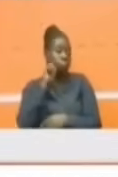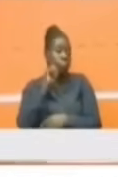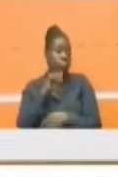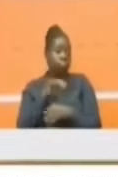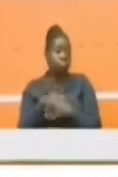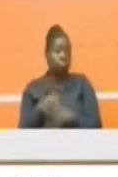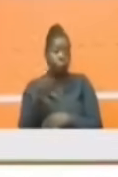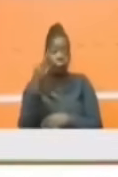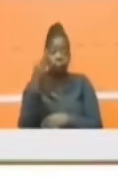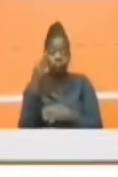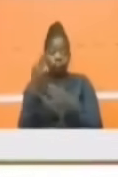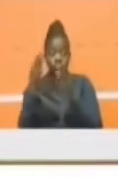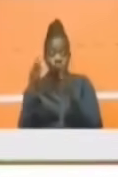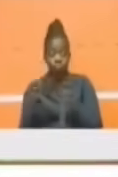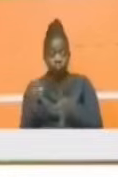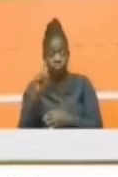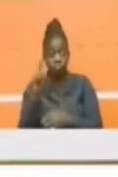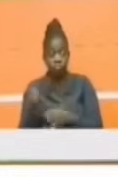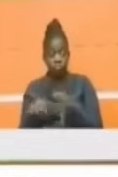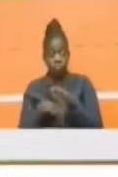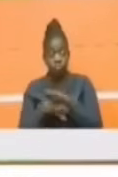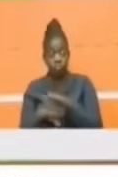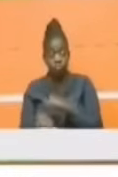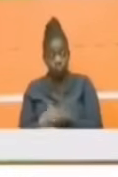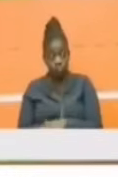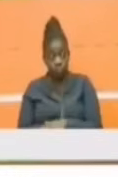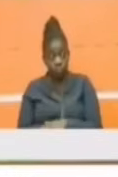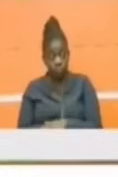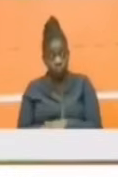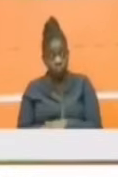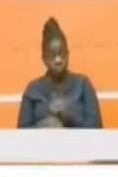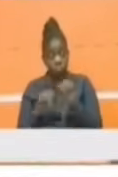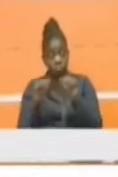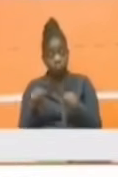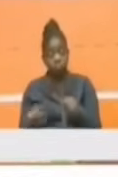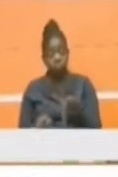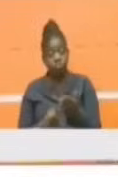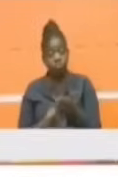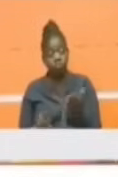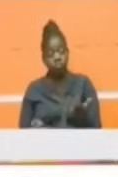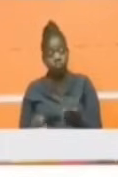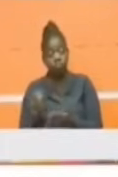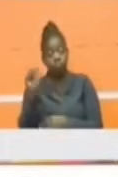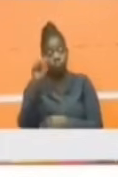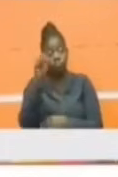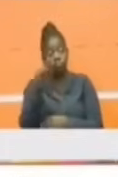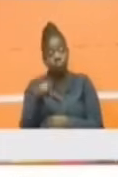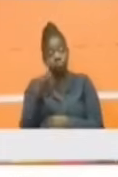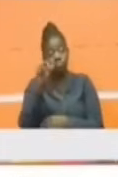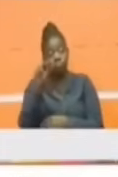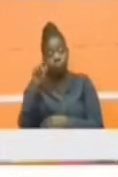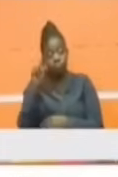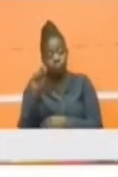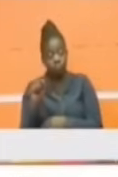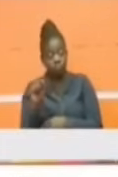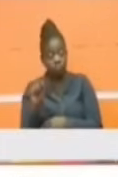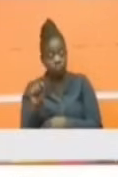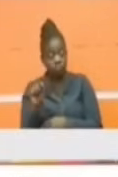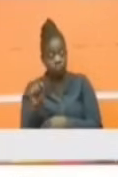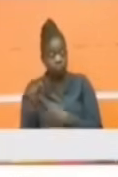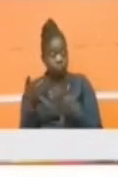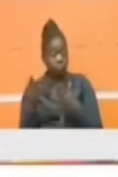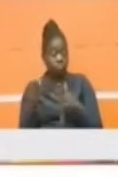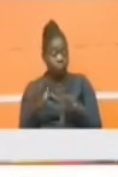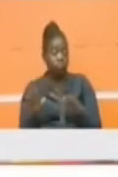bisatu ekisoka ye base eyo osobola okozesa spirit era bobo